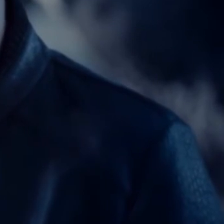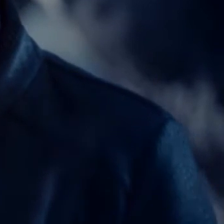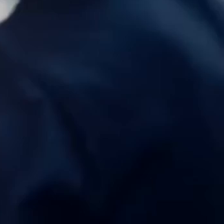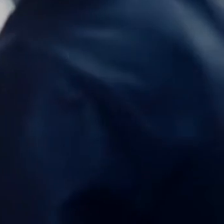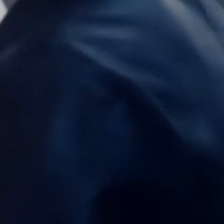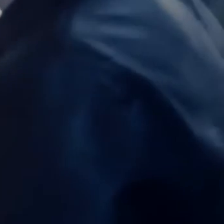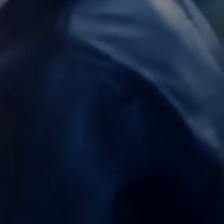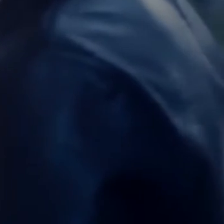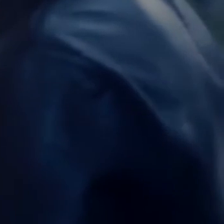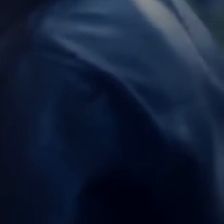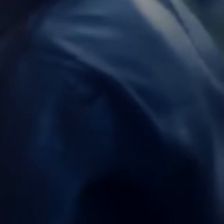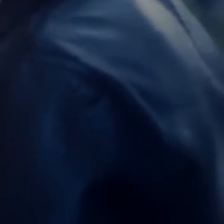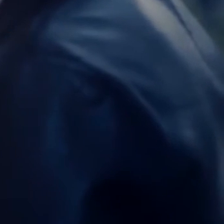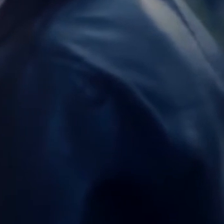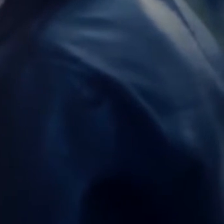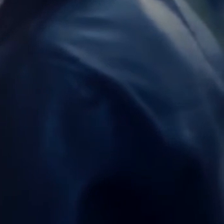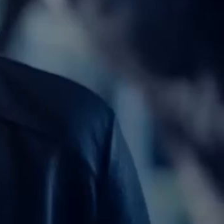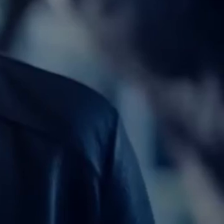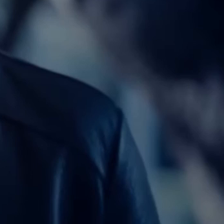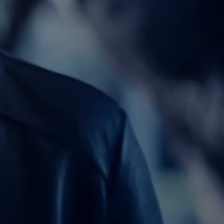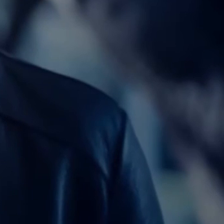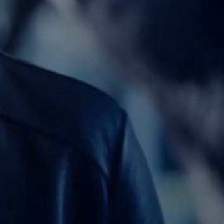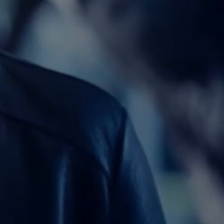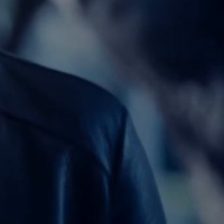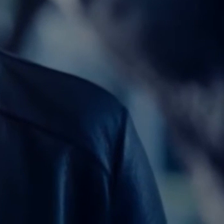Yusuf gülümseyerek avucunu Azra'nın yanağına yasladı.